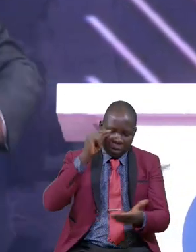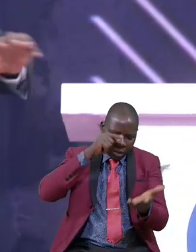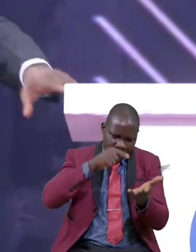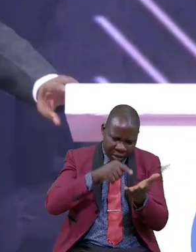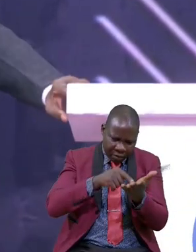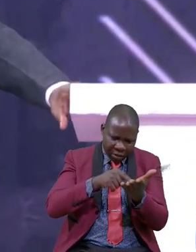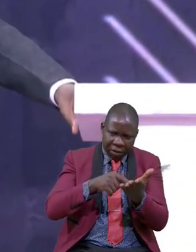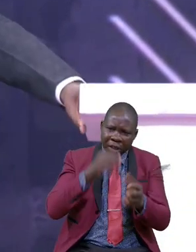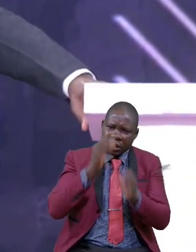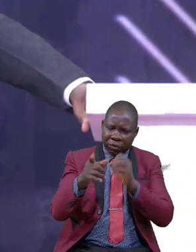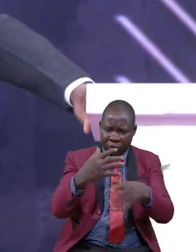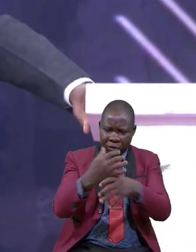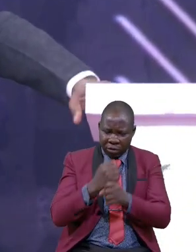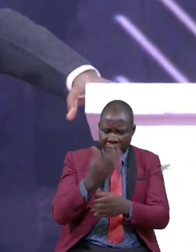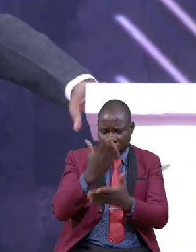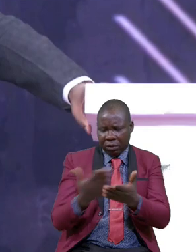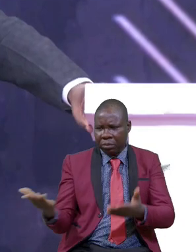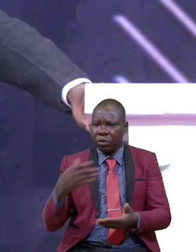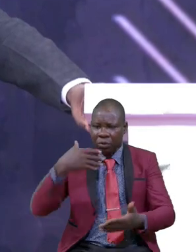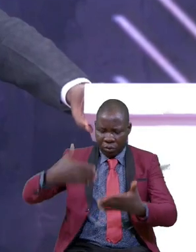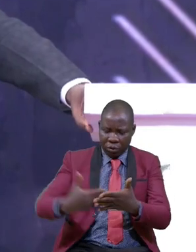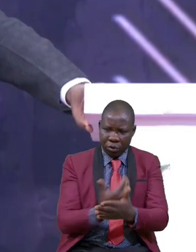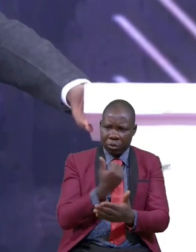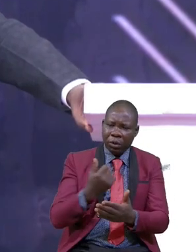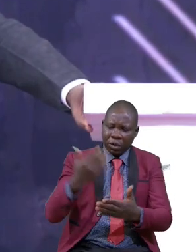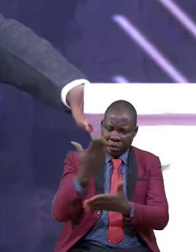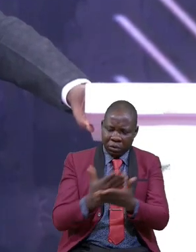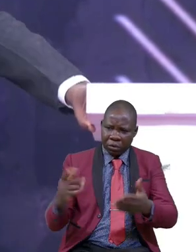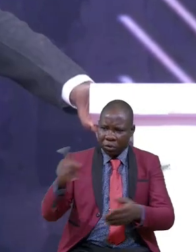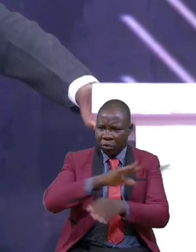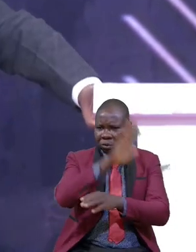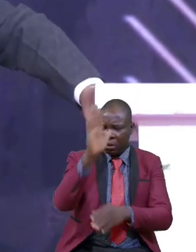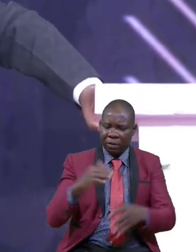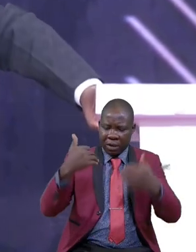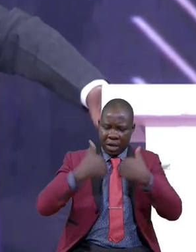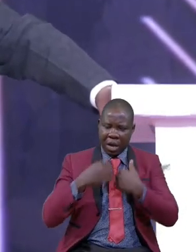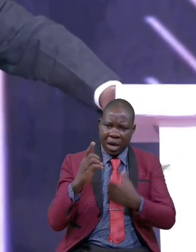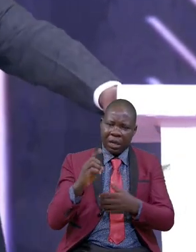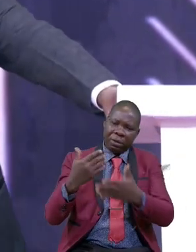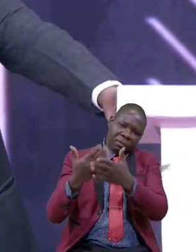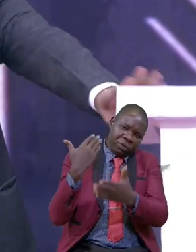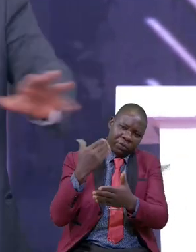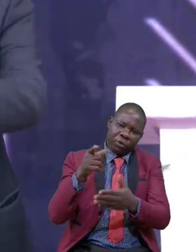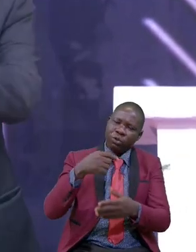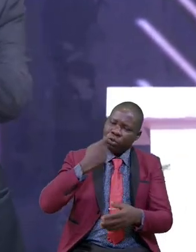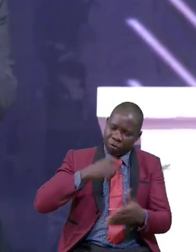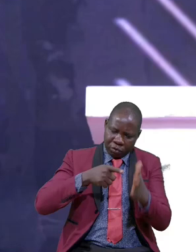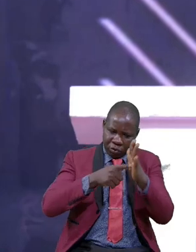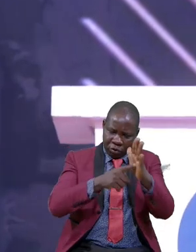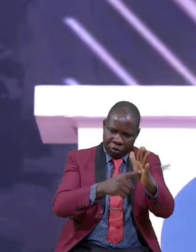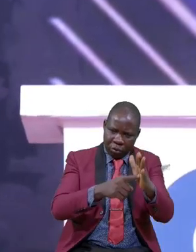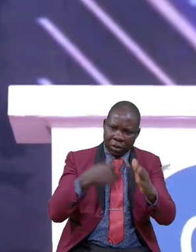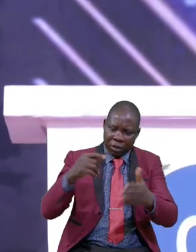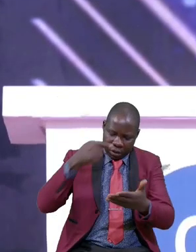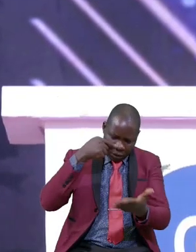de nouveau. You something you never si tu as reçu quelque chose que tu n'as jamais eu, you must show the evidence. I have